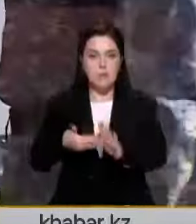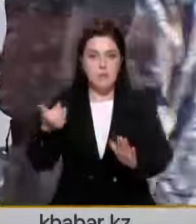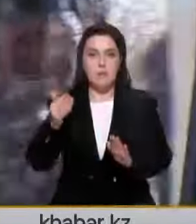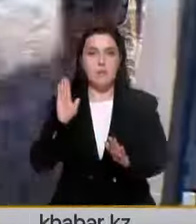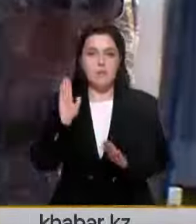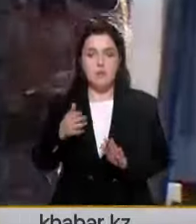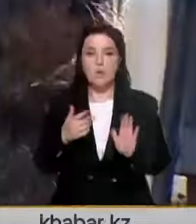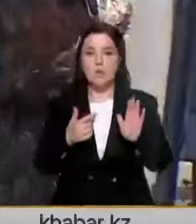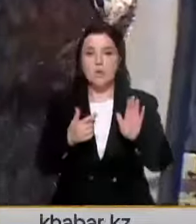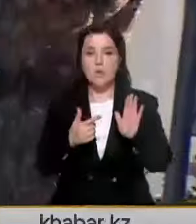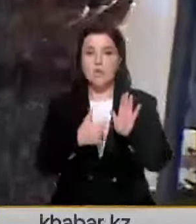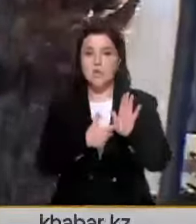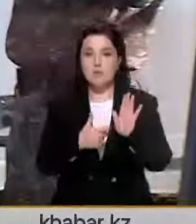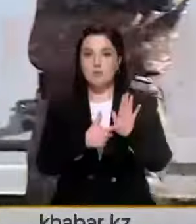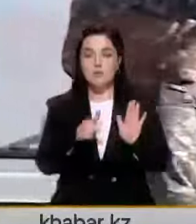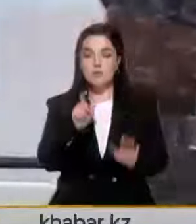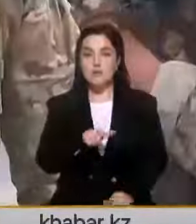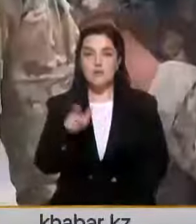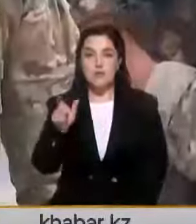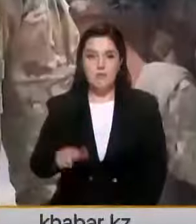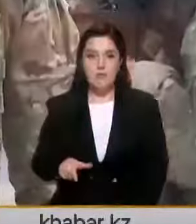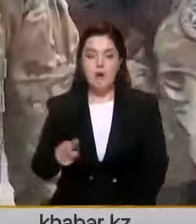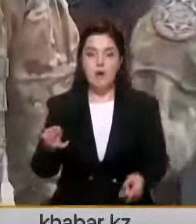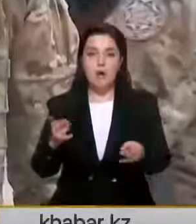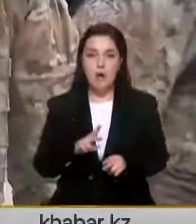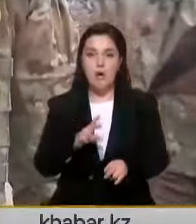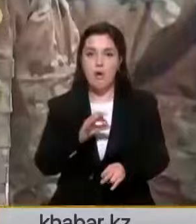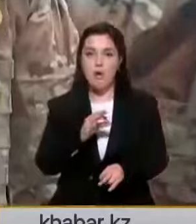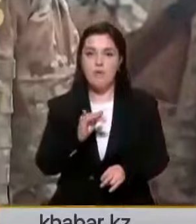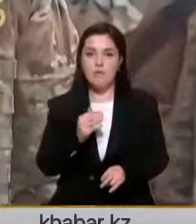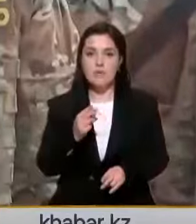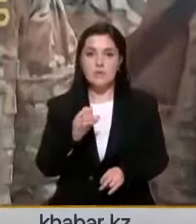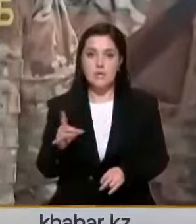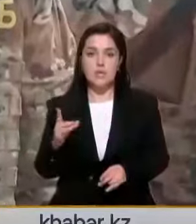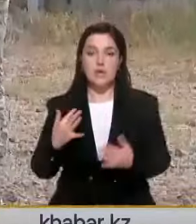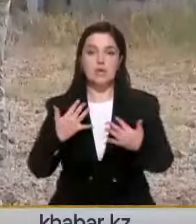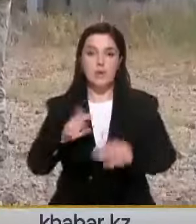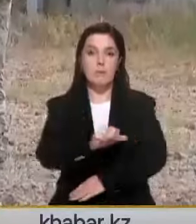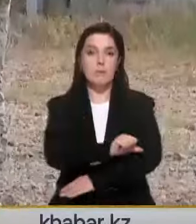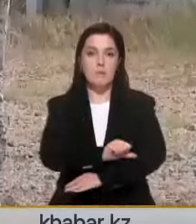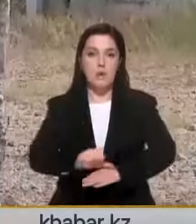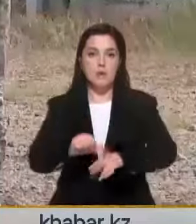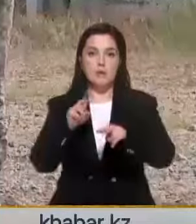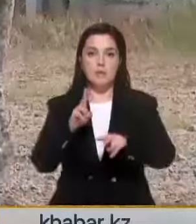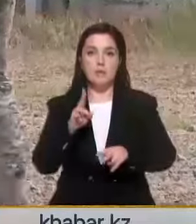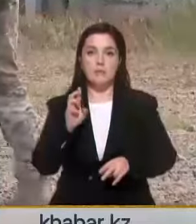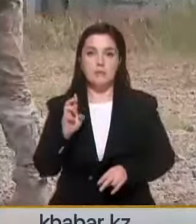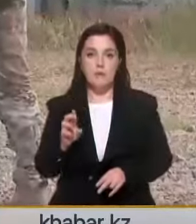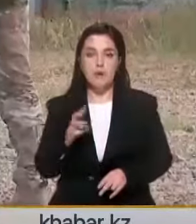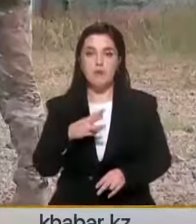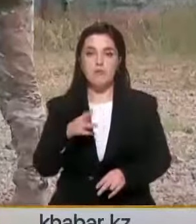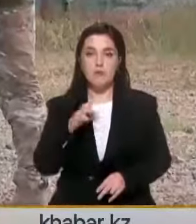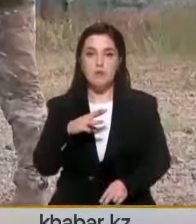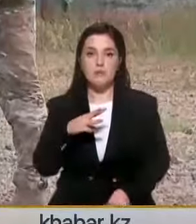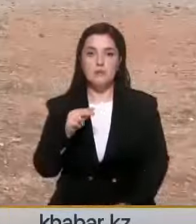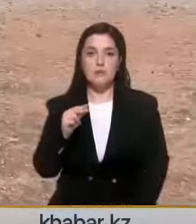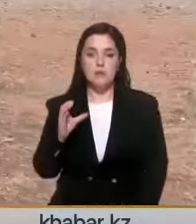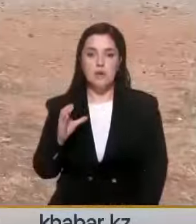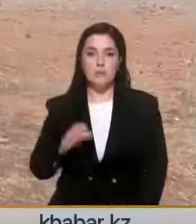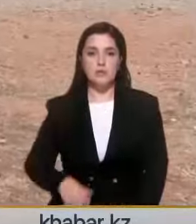силы это порядка 700 человек остальные офицеры требуются в пограничной службе КНБ нацгвардии МВД и